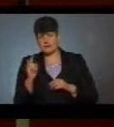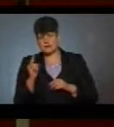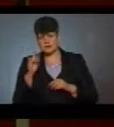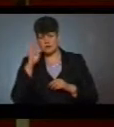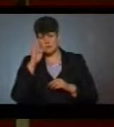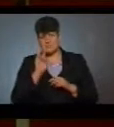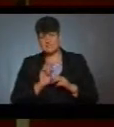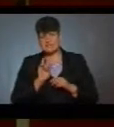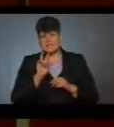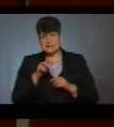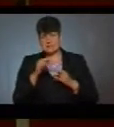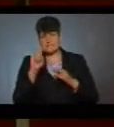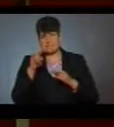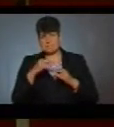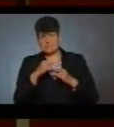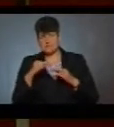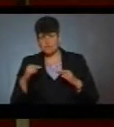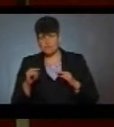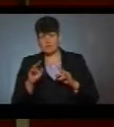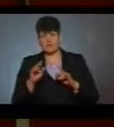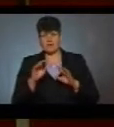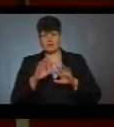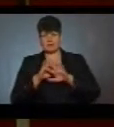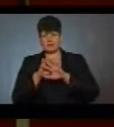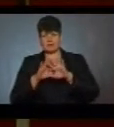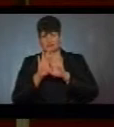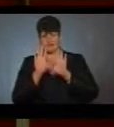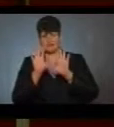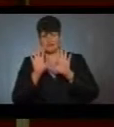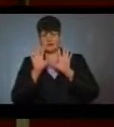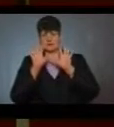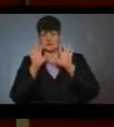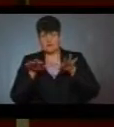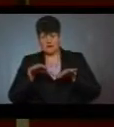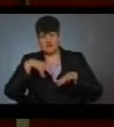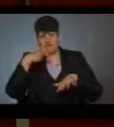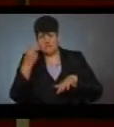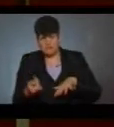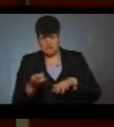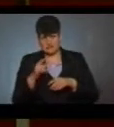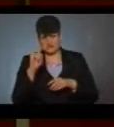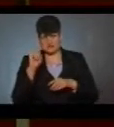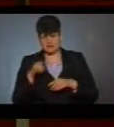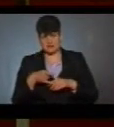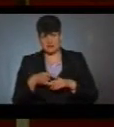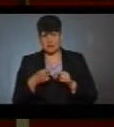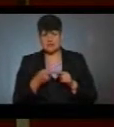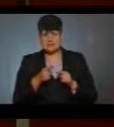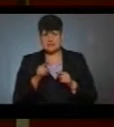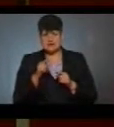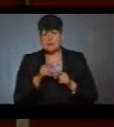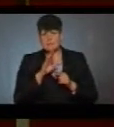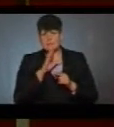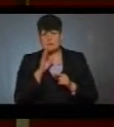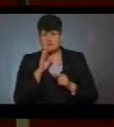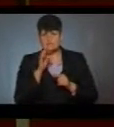заліз на підвіконня і, опершись на москітну сітку, випав з вікна, розповів речник Нацполіції області Сергій Крета. За його словами, мати